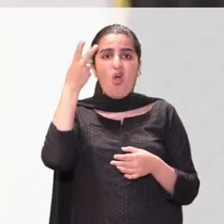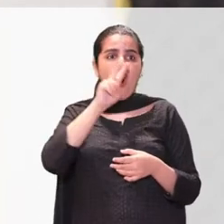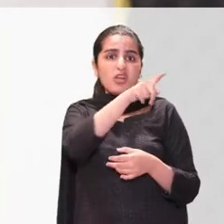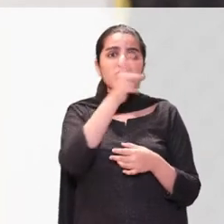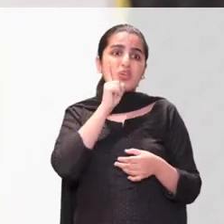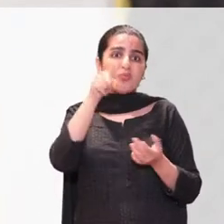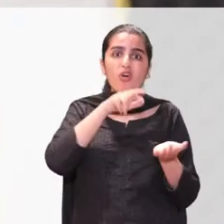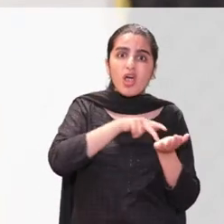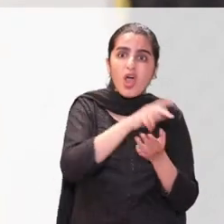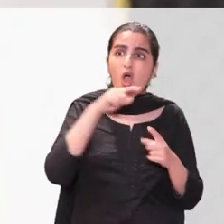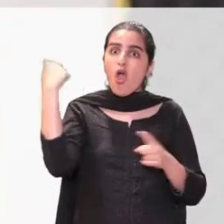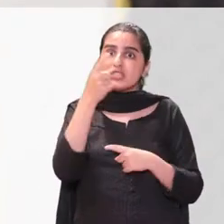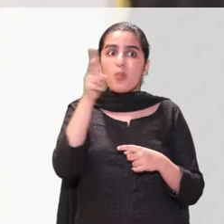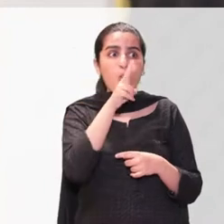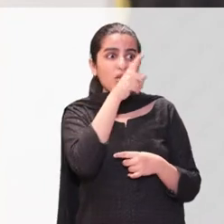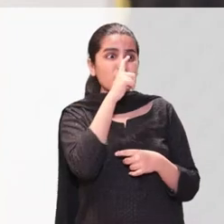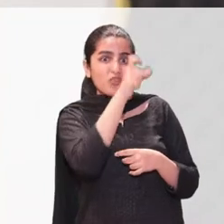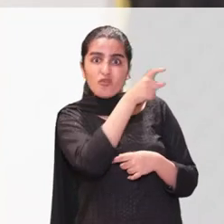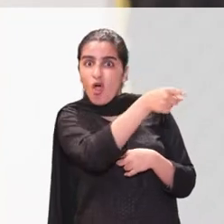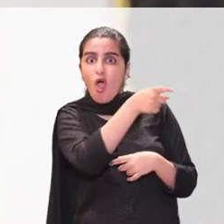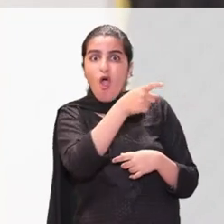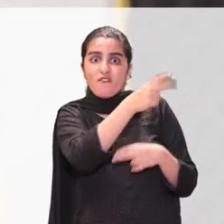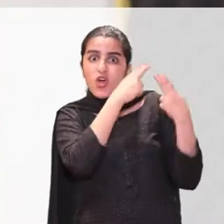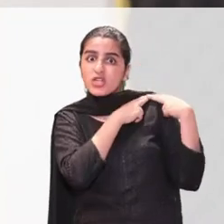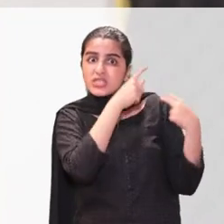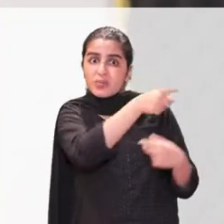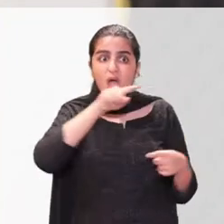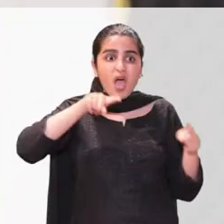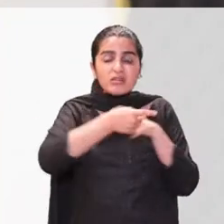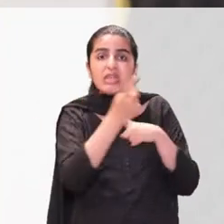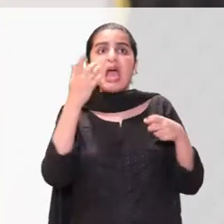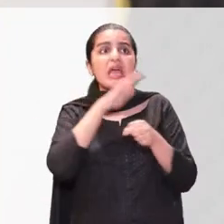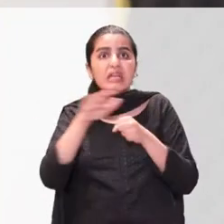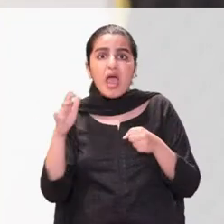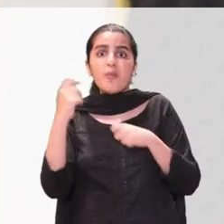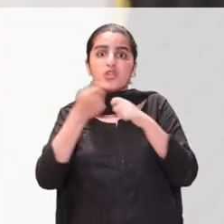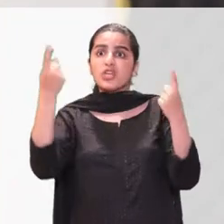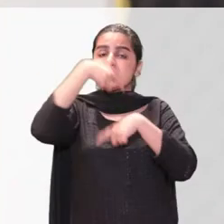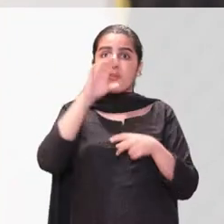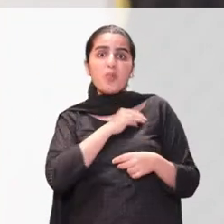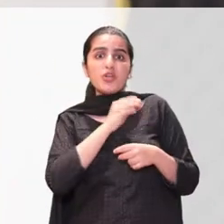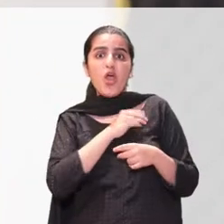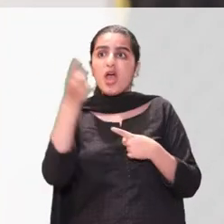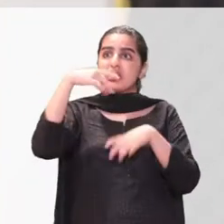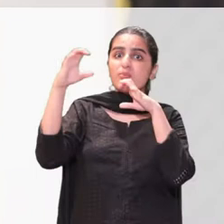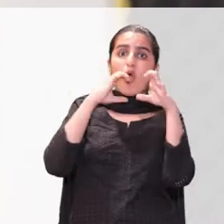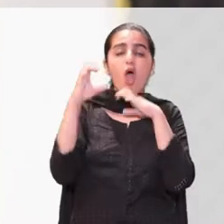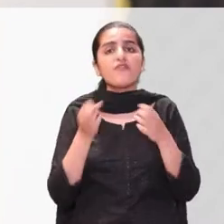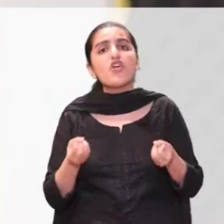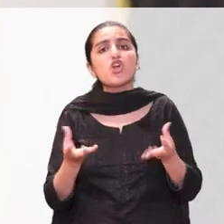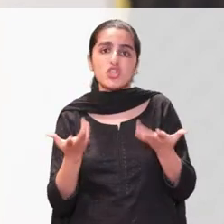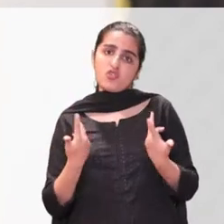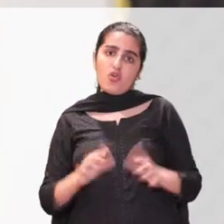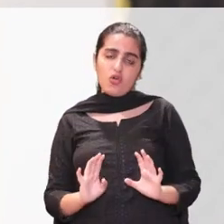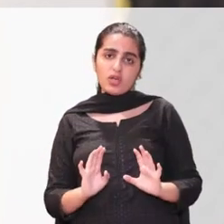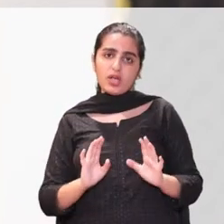कटवा दी है गली के लौंडों स्पेसिफिक घर आती है तो सारे कहते हुए पता तुझे क्राइम रिपोर्टर है तो लोग डरते हैं तो वह जरा अब गॉसिप का पार्ट